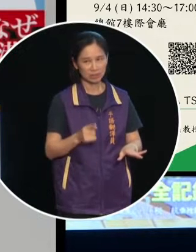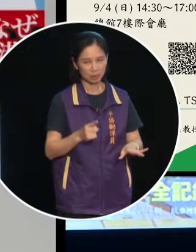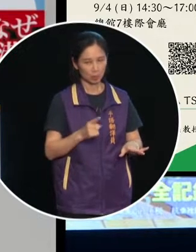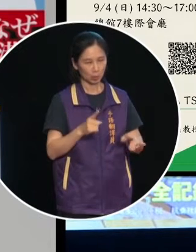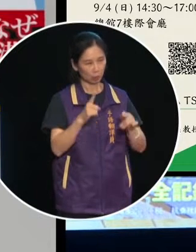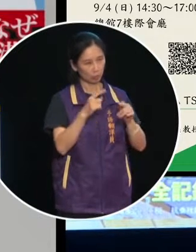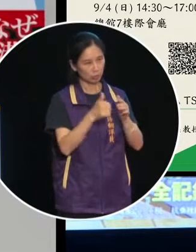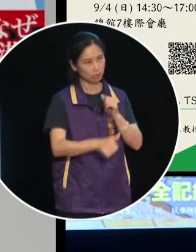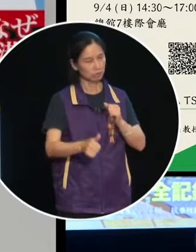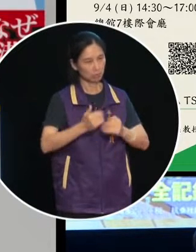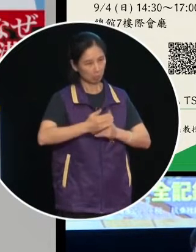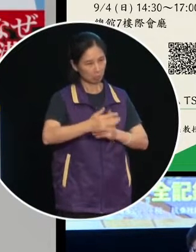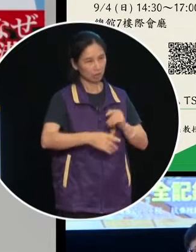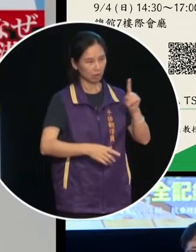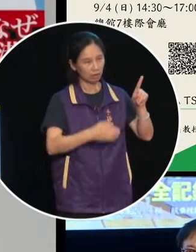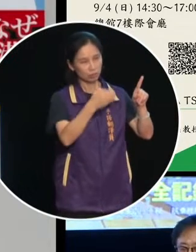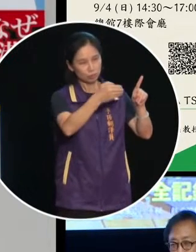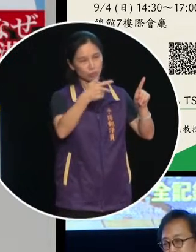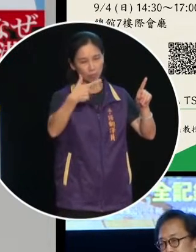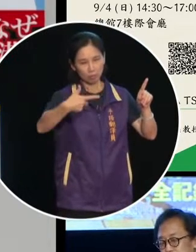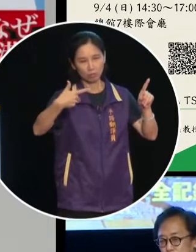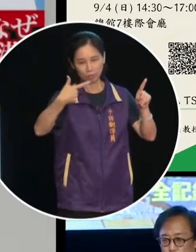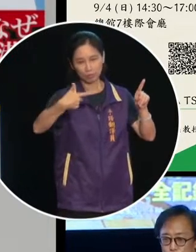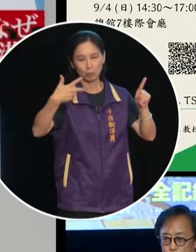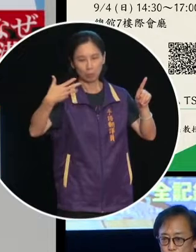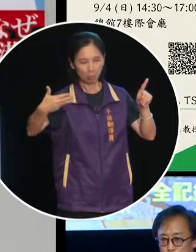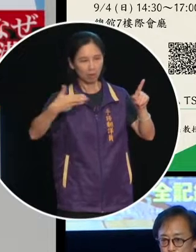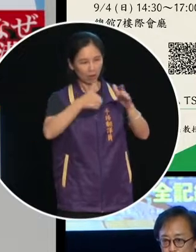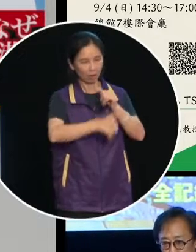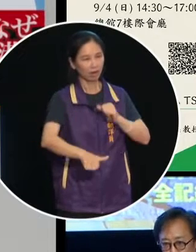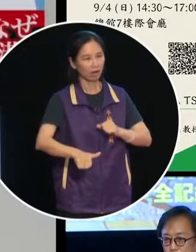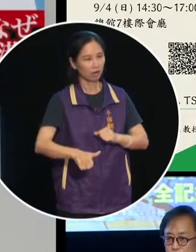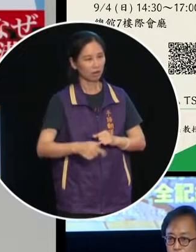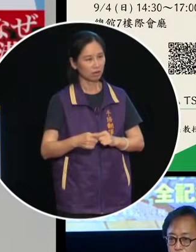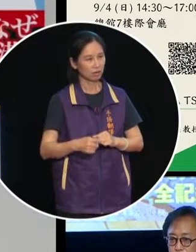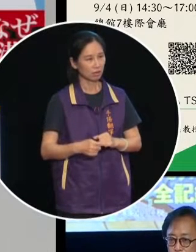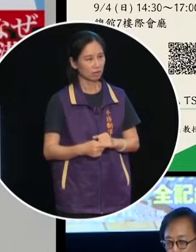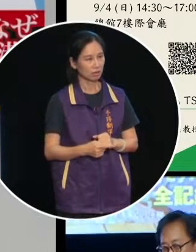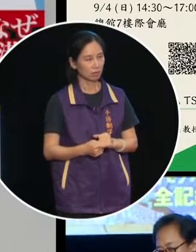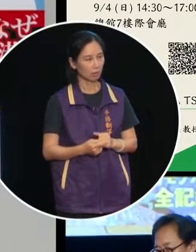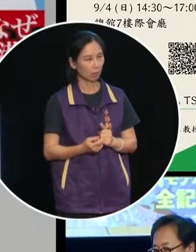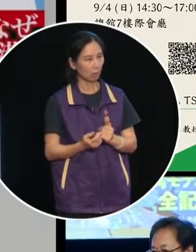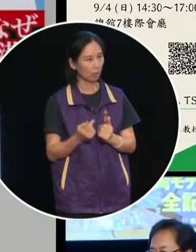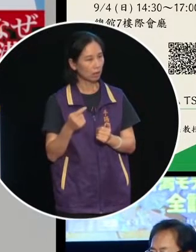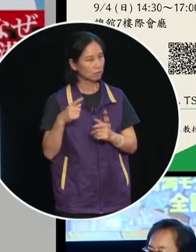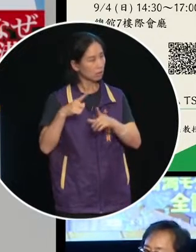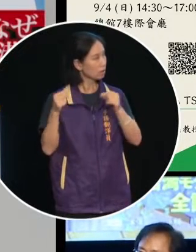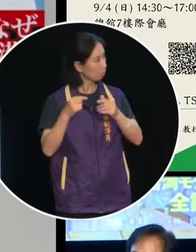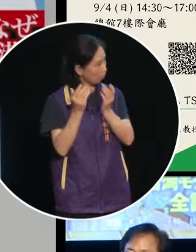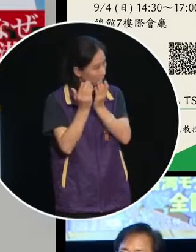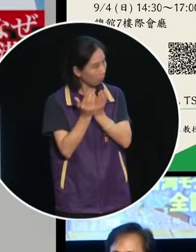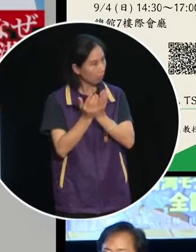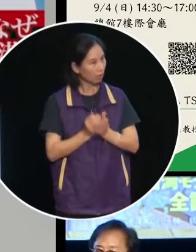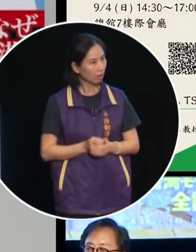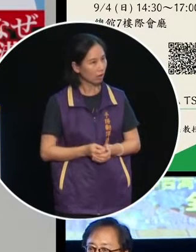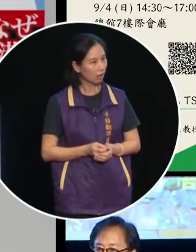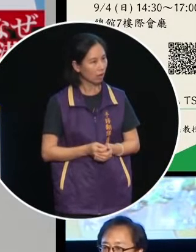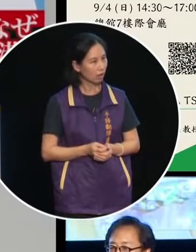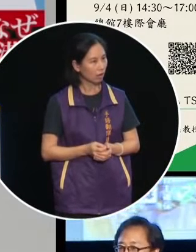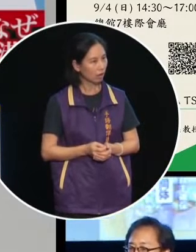程。1968年出生，现在是54岁，如果台湾的算法的话